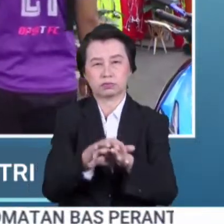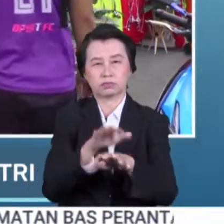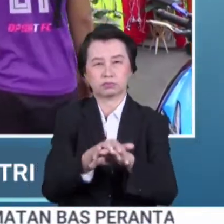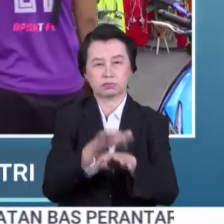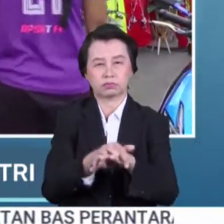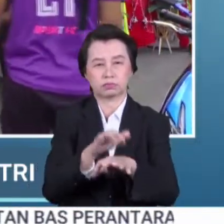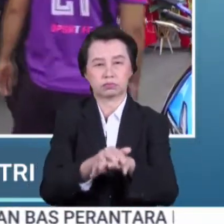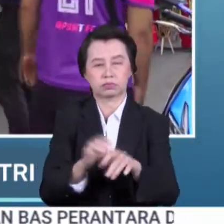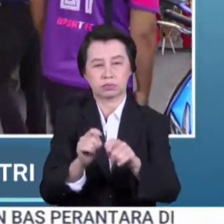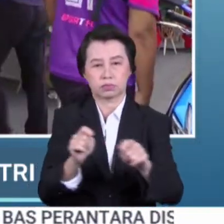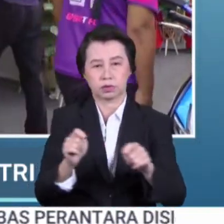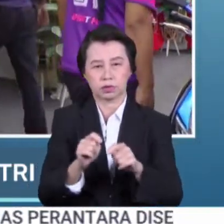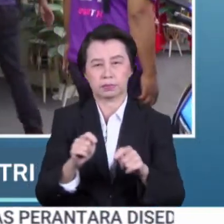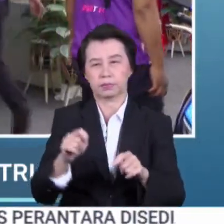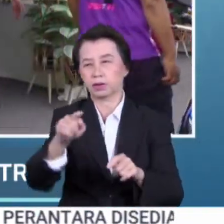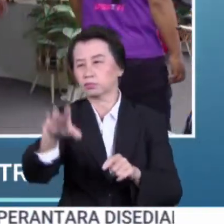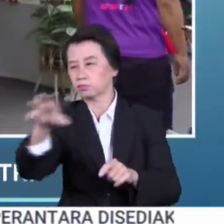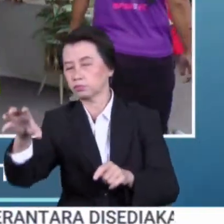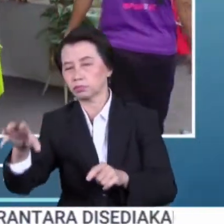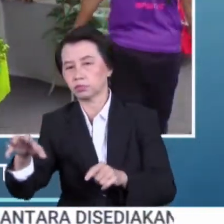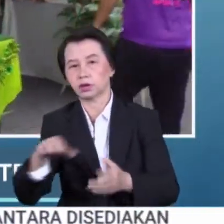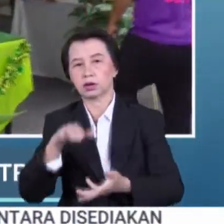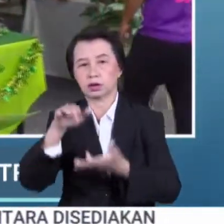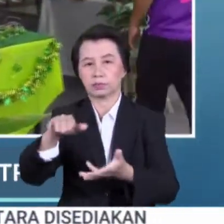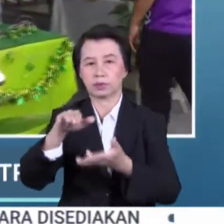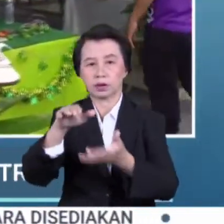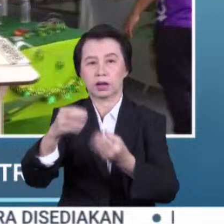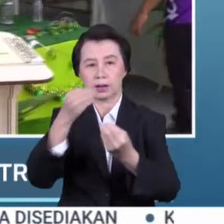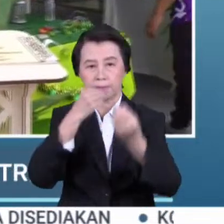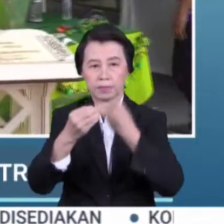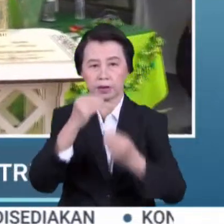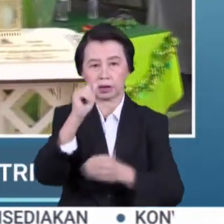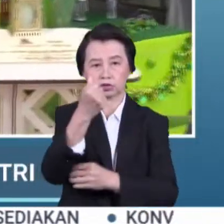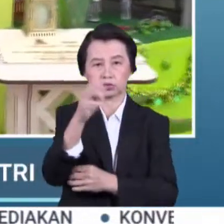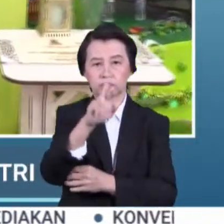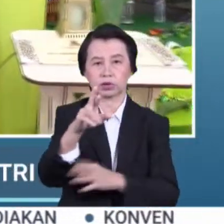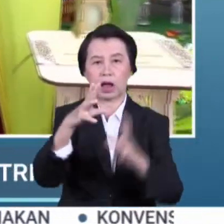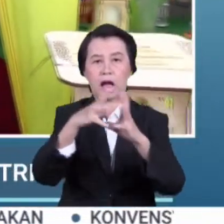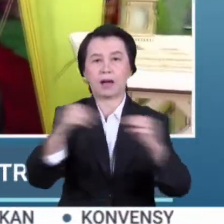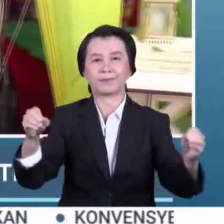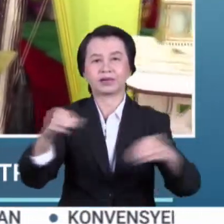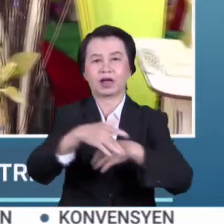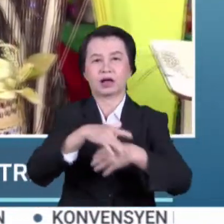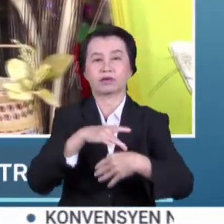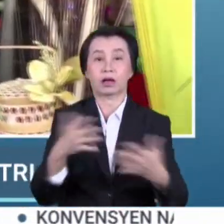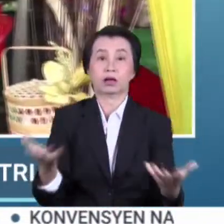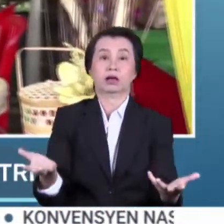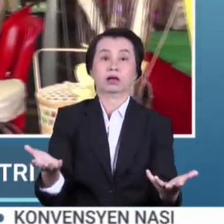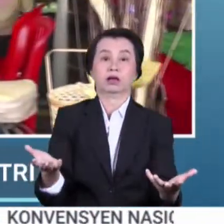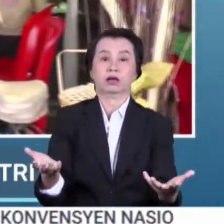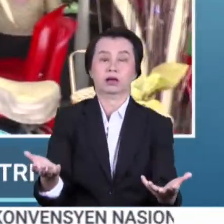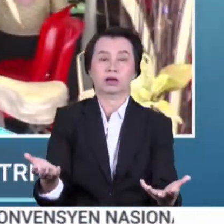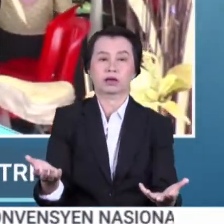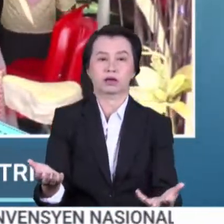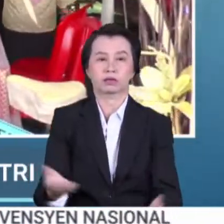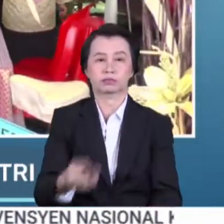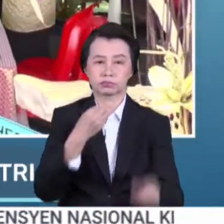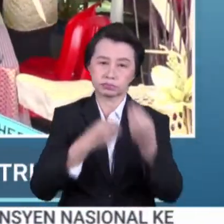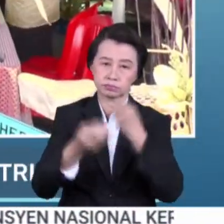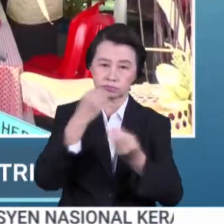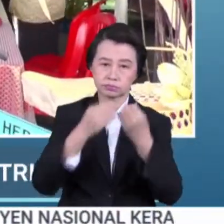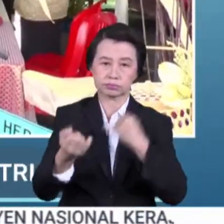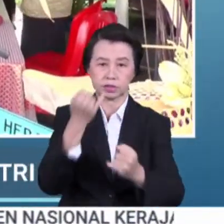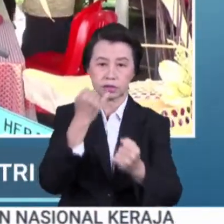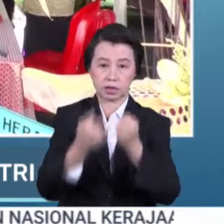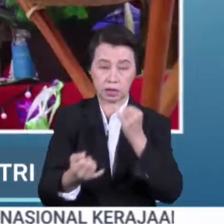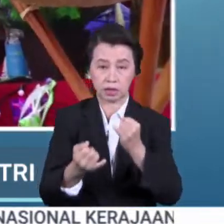beberapa lokasi, malahan bekalan makanan yang kita siapkan untuk 10,000 tu habis di peringkat awal. Jadi di jamuan-jamuan yang terakhir